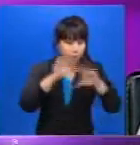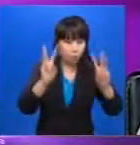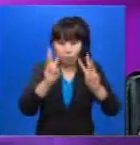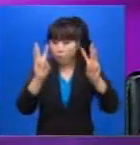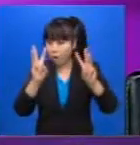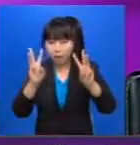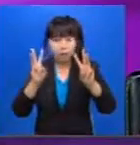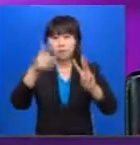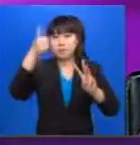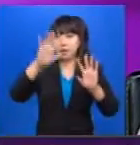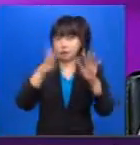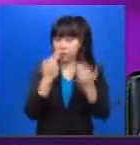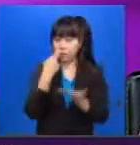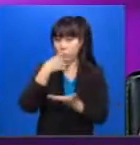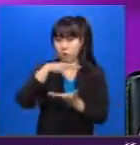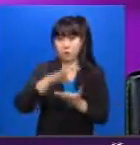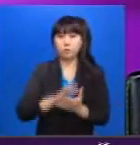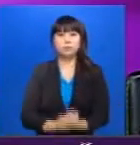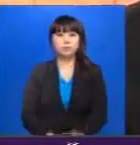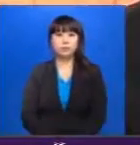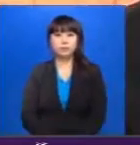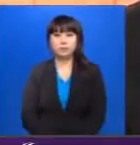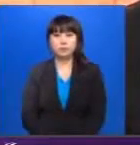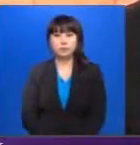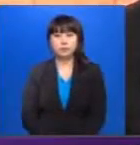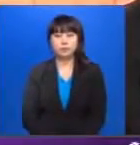ติดตามรายละเอียดได้จากรายงานค่ะ